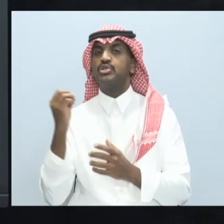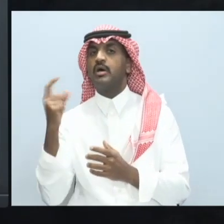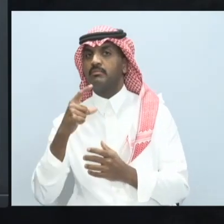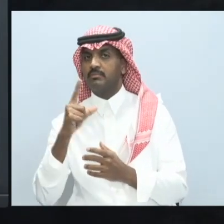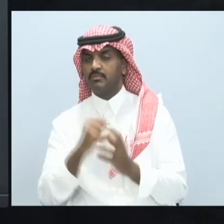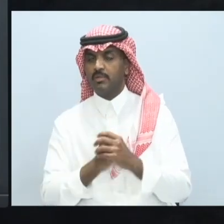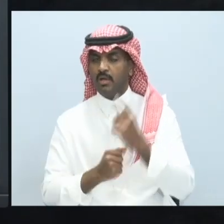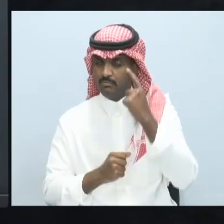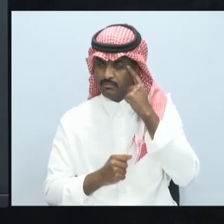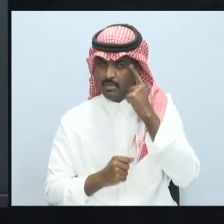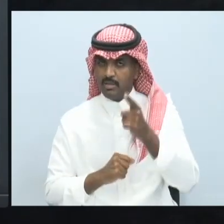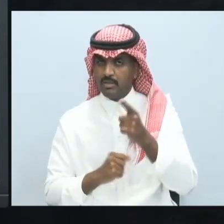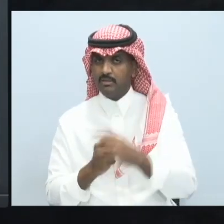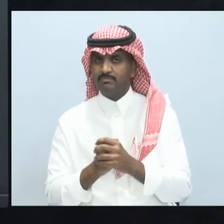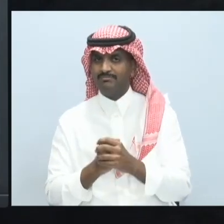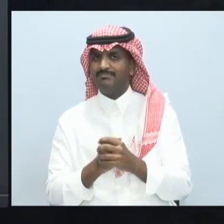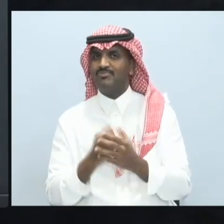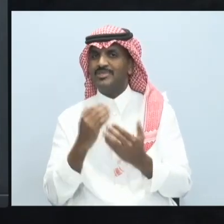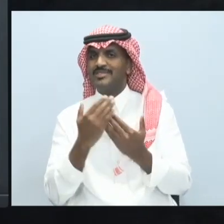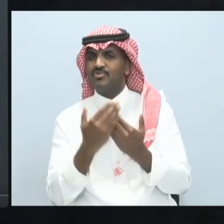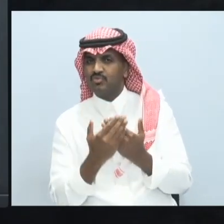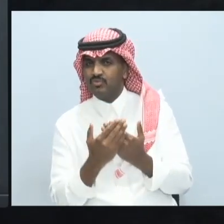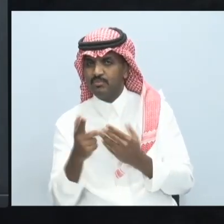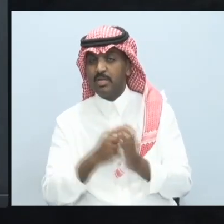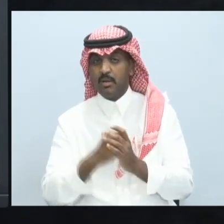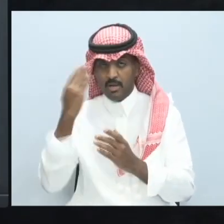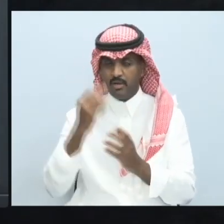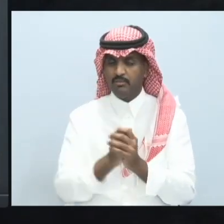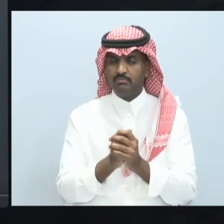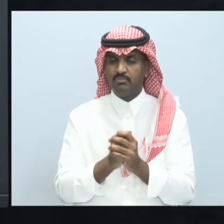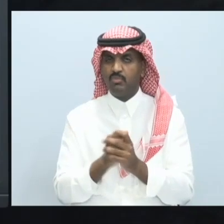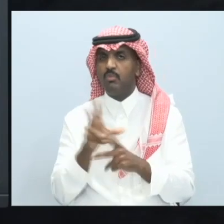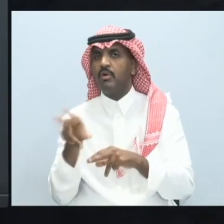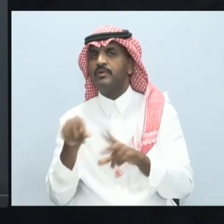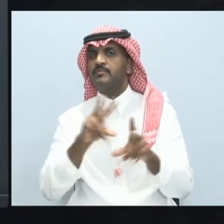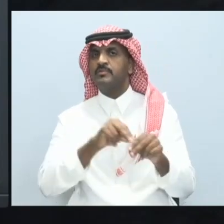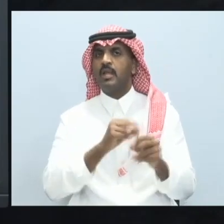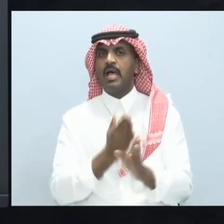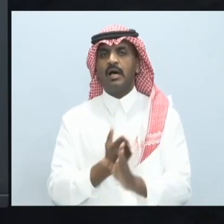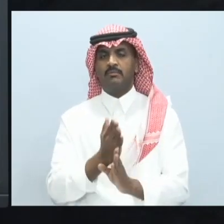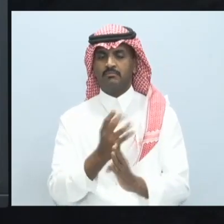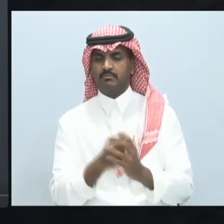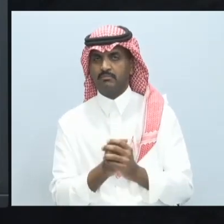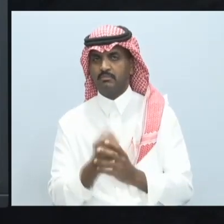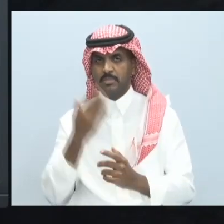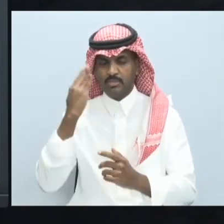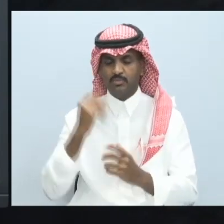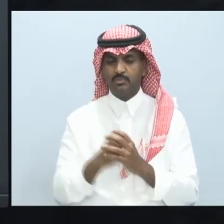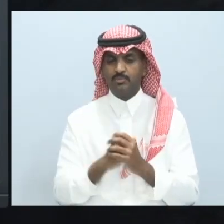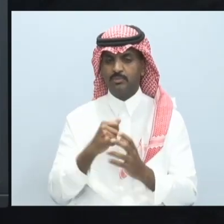عليه ان يستر ما واجه من امراته وكذلك المراه تستر ما كان من زوجها